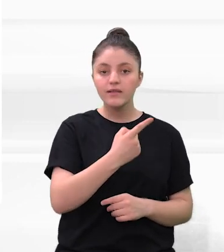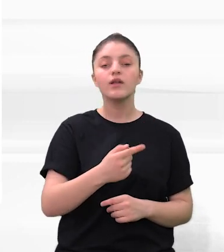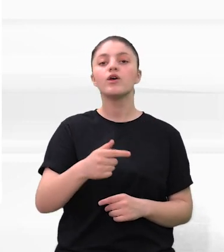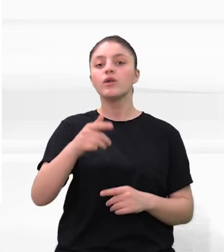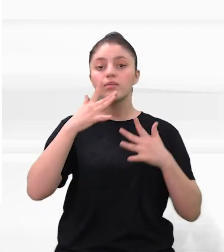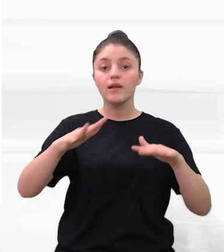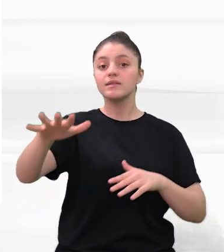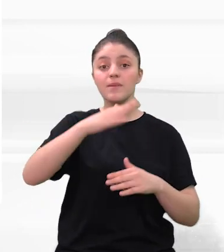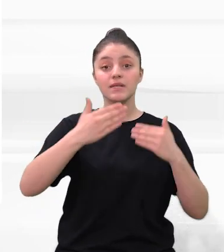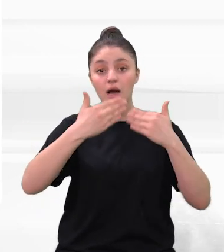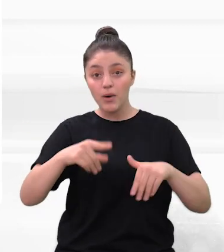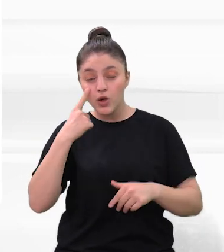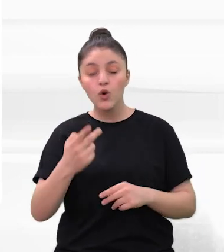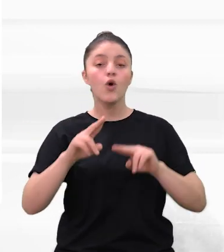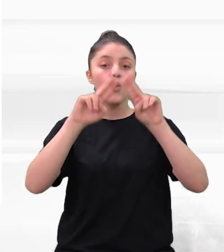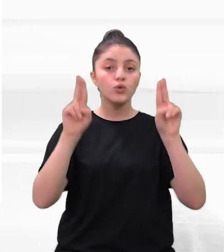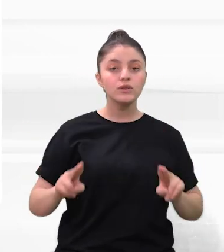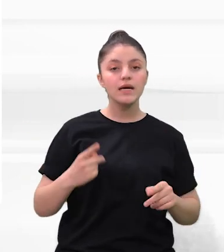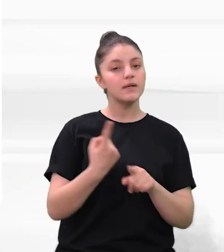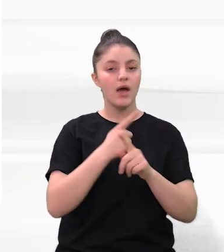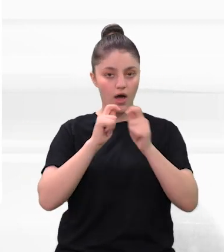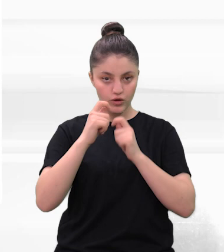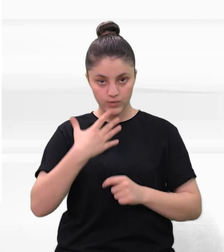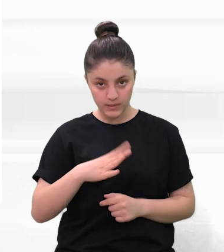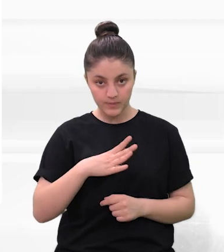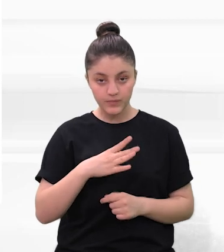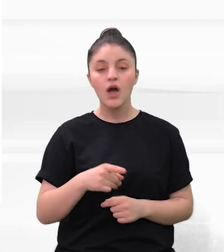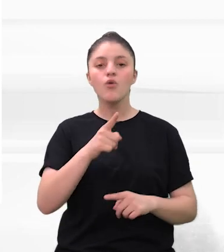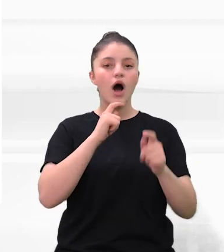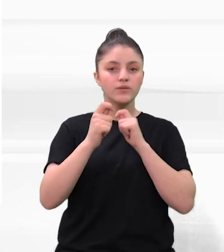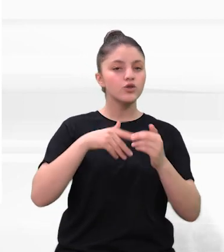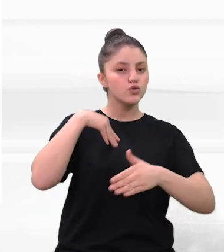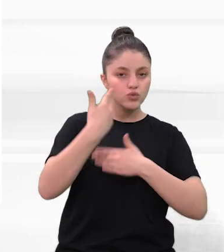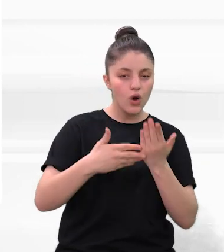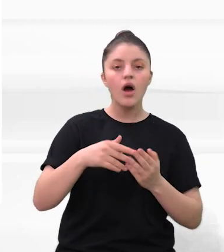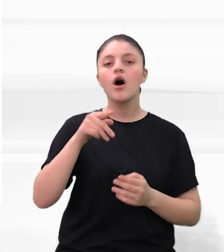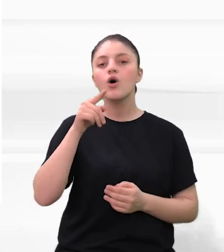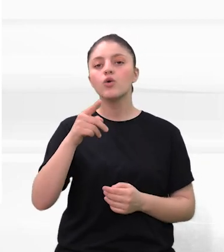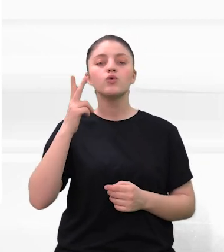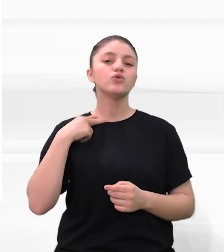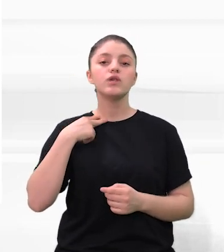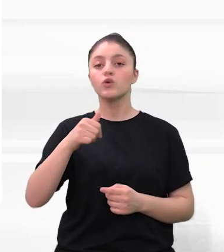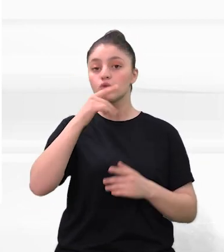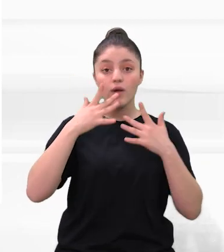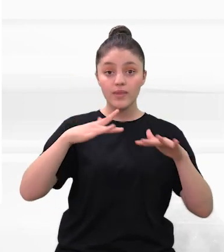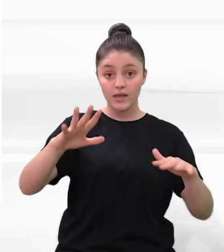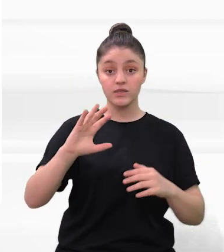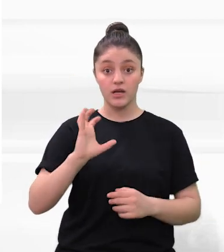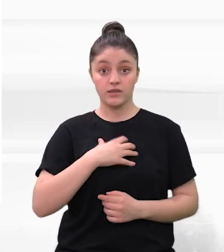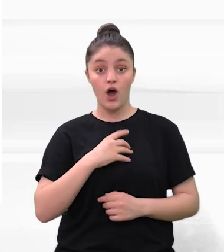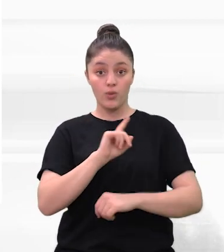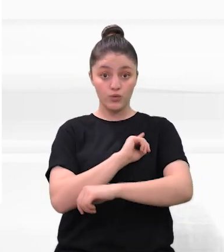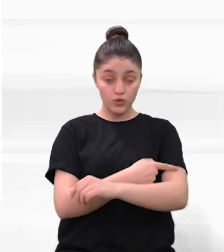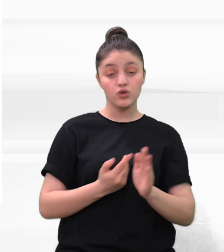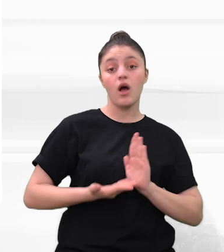ilkesinin sonrası bir satıyor bağlamak istemeleri inkar İskelesi Antlaşması ile bu Rusya'nın Boğazlar üzerinde elde ettiği gücünün ortadan kaldırmak